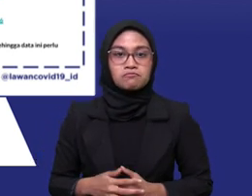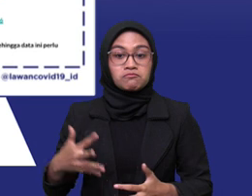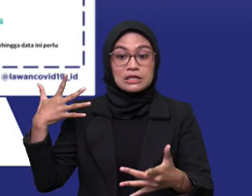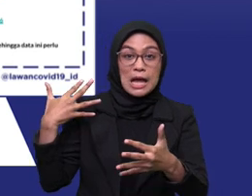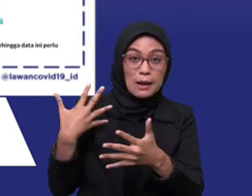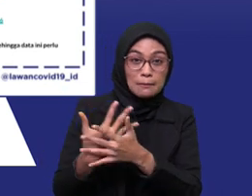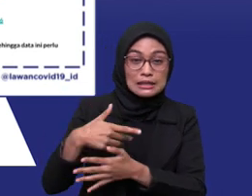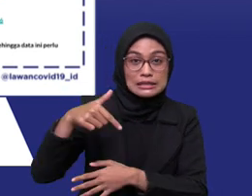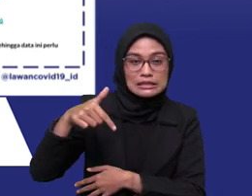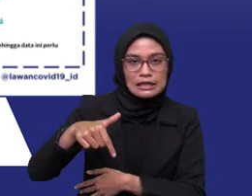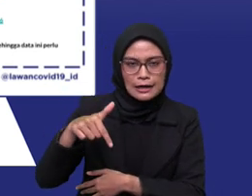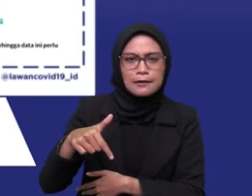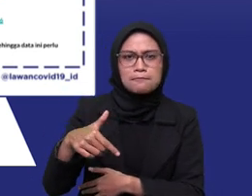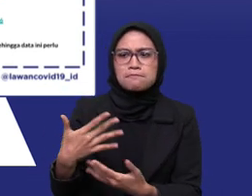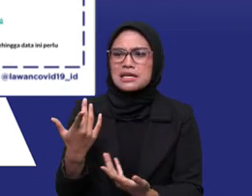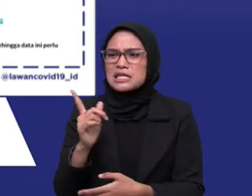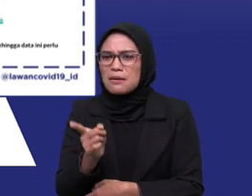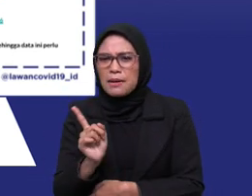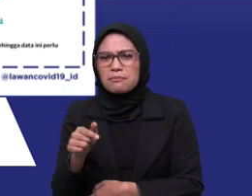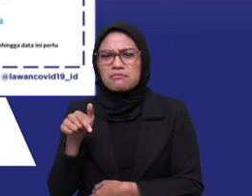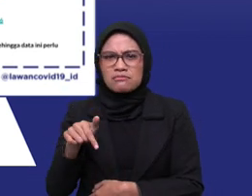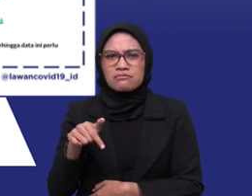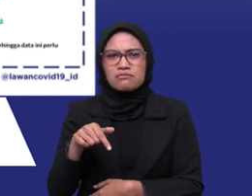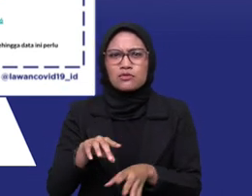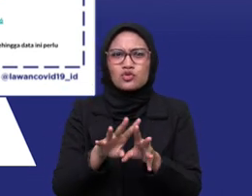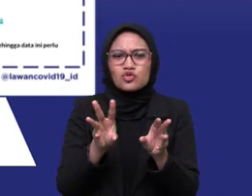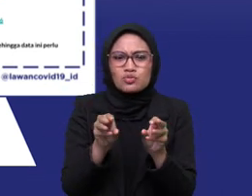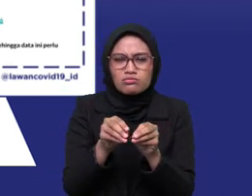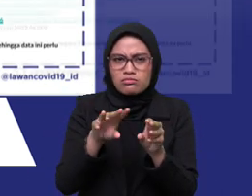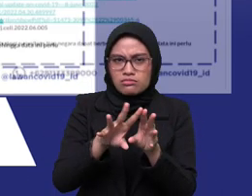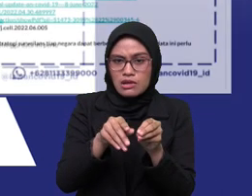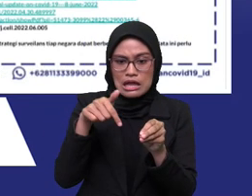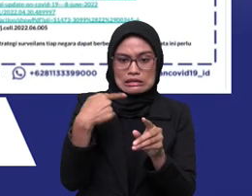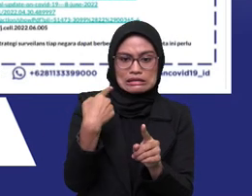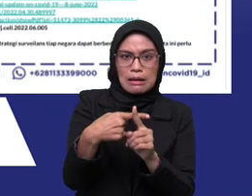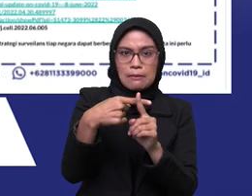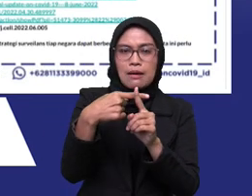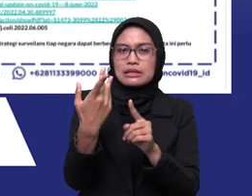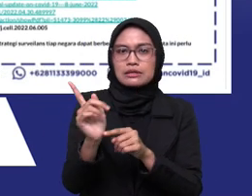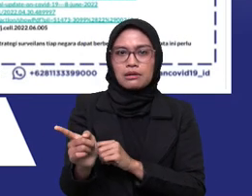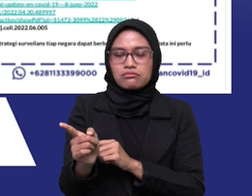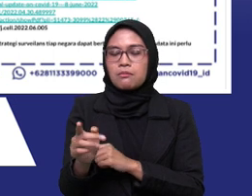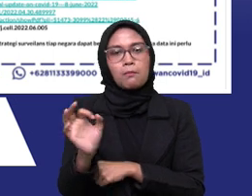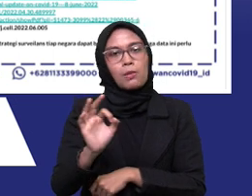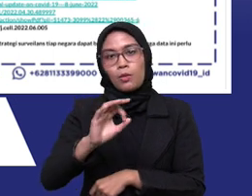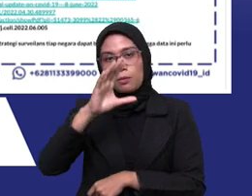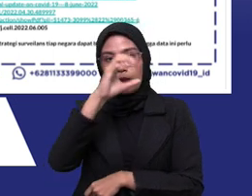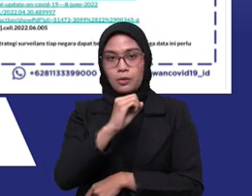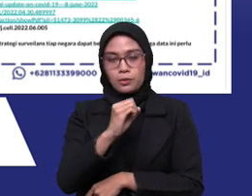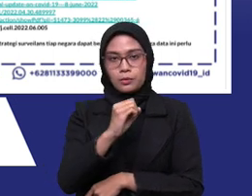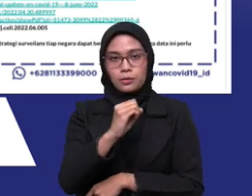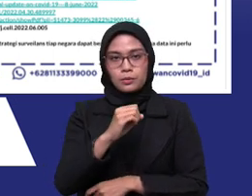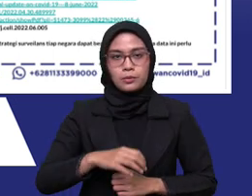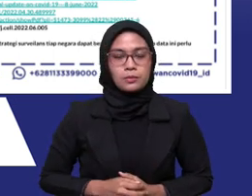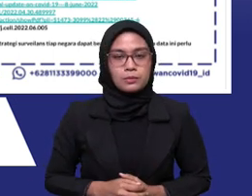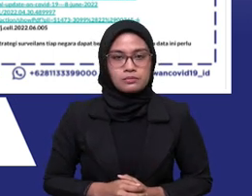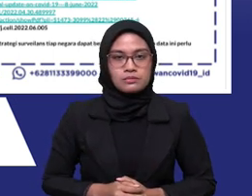ini belum dapat disimpulkan penyebab pasti terjadinya kenaikan pada tren kasus positif dan kasus aktif namun